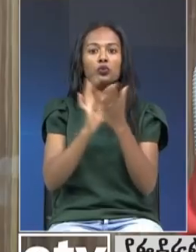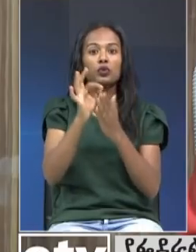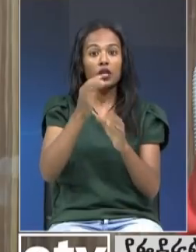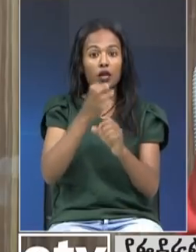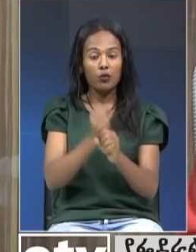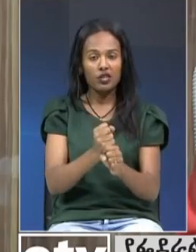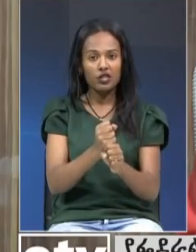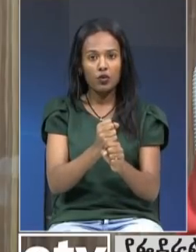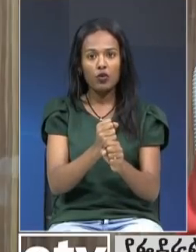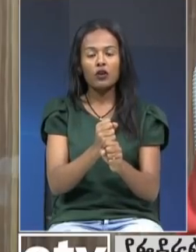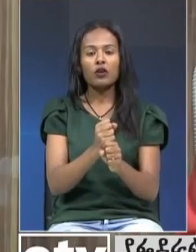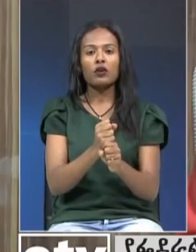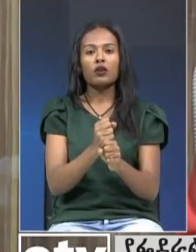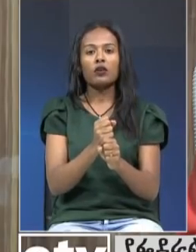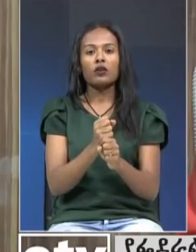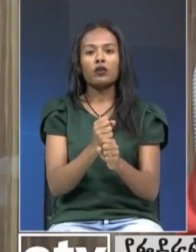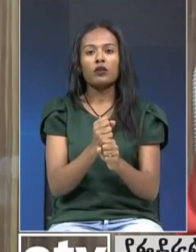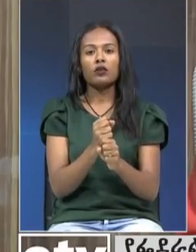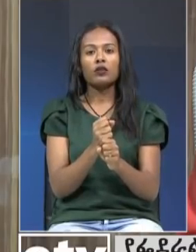የሚይዘው